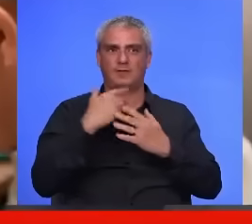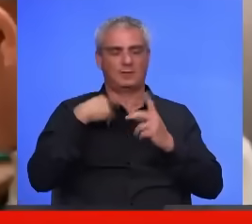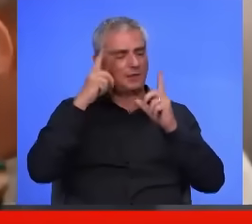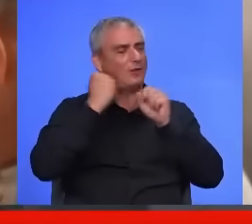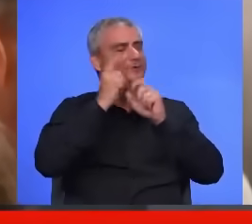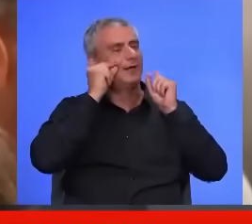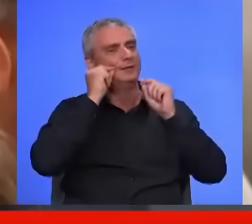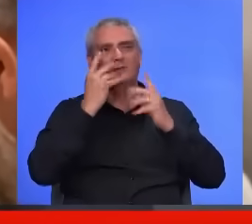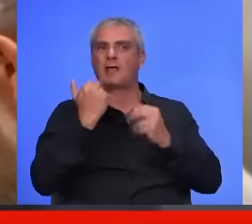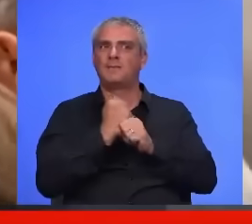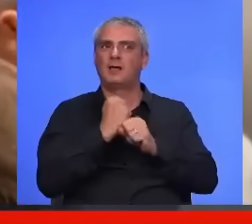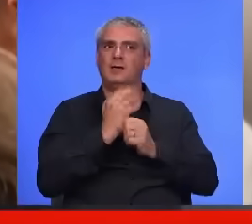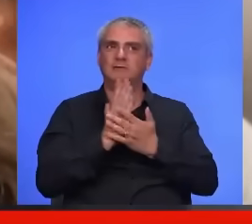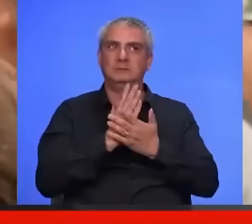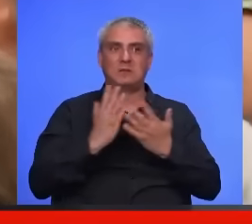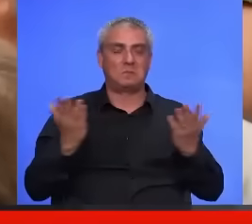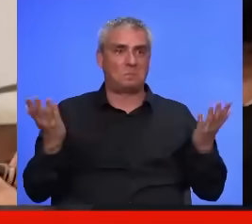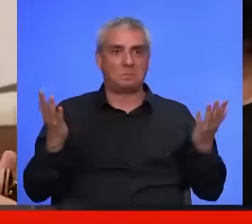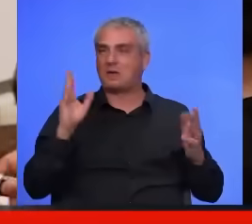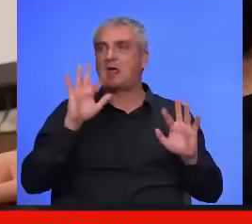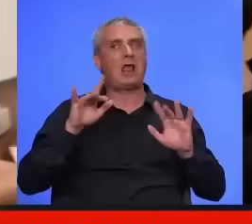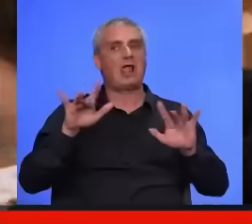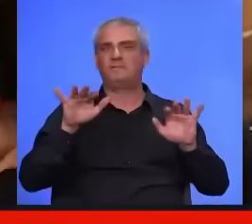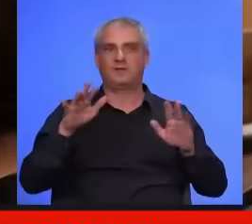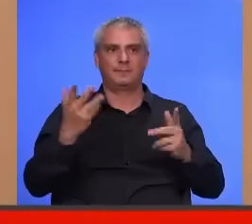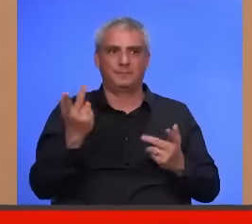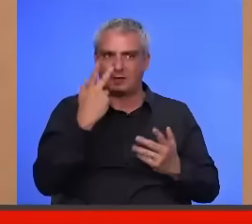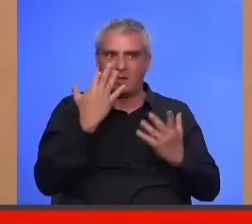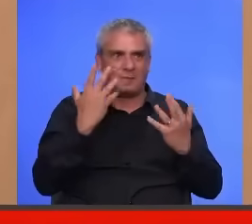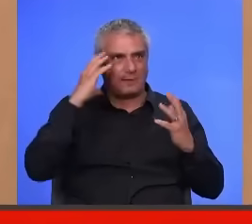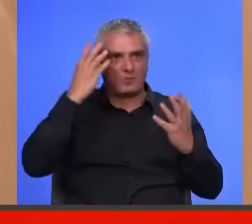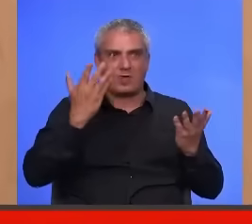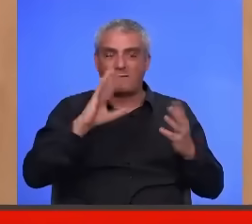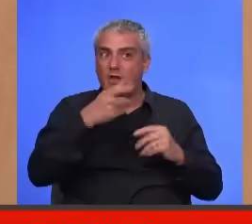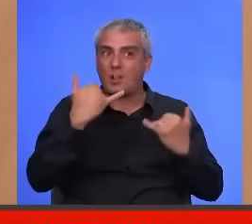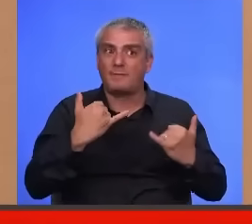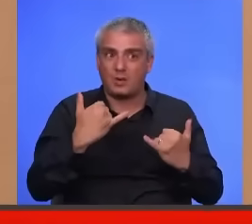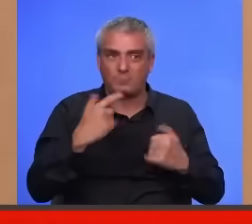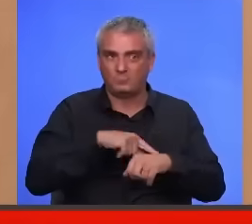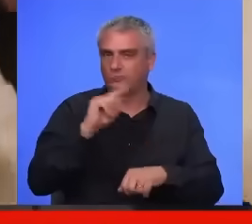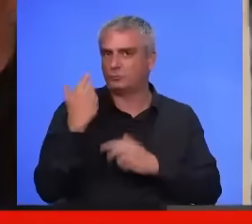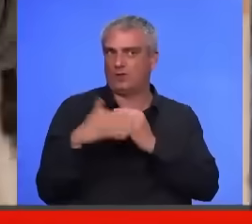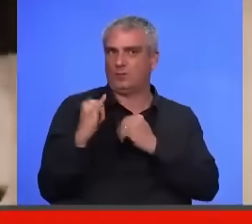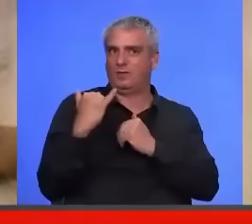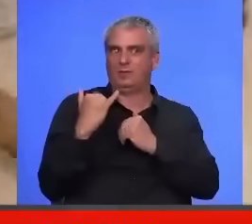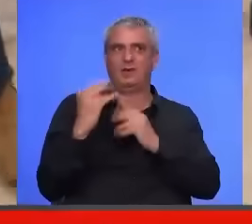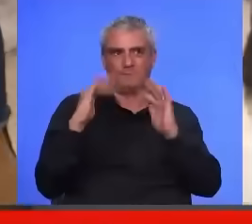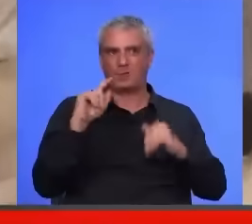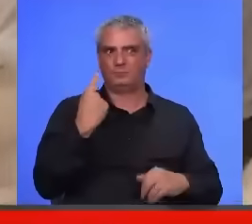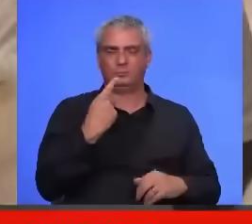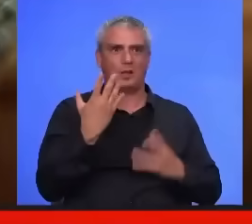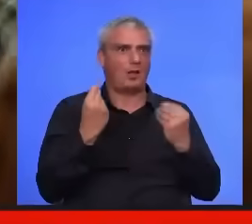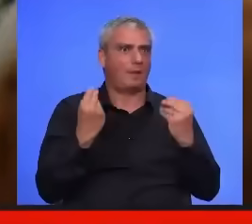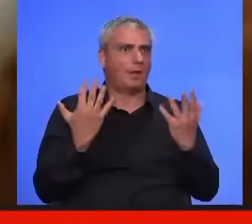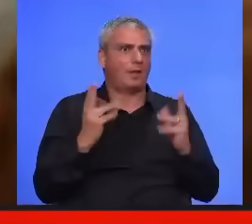עיניים כמה כאלה כבר עשית אלפים תראה כמה מה זה זה מטורף כל זה מהיום מהשעה האחרונה כן אפילו פחות זה המון